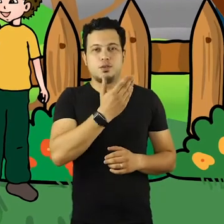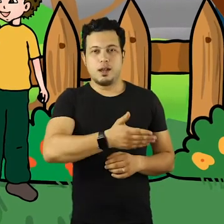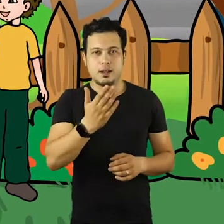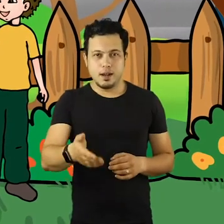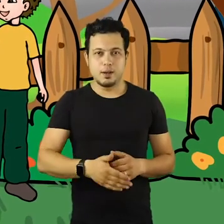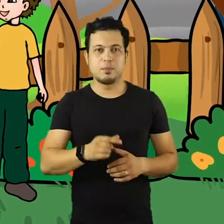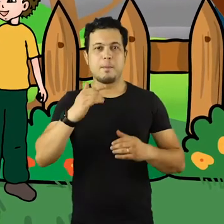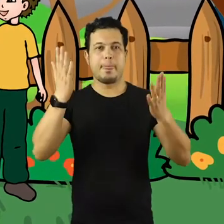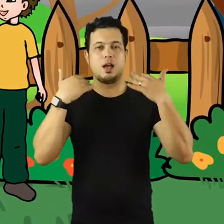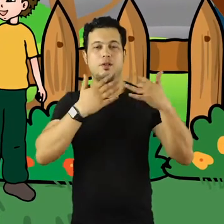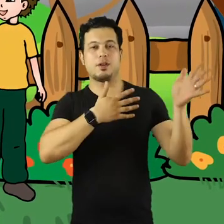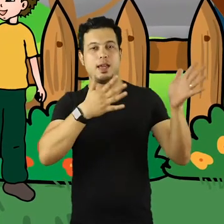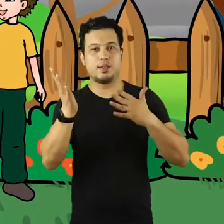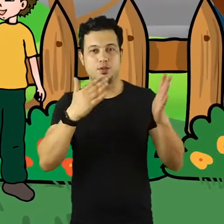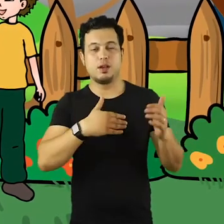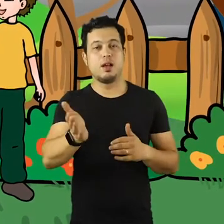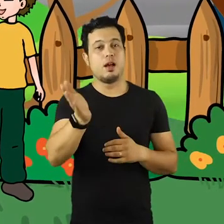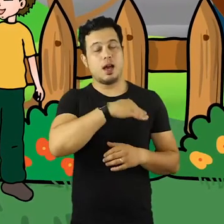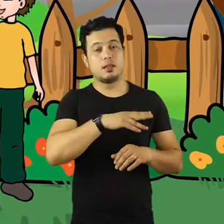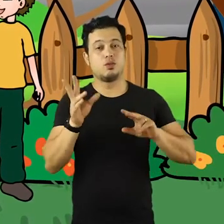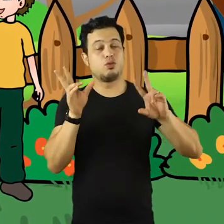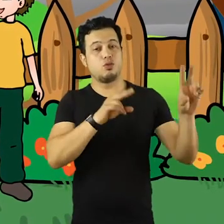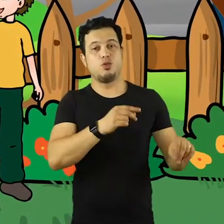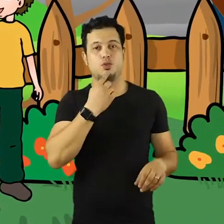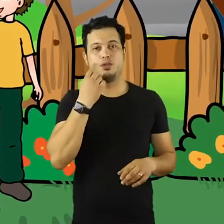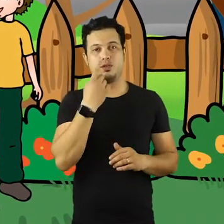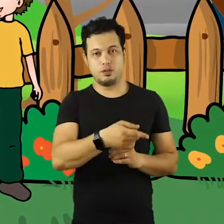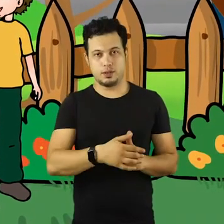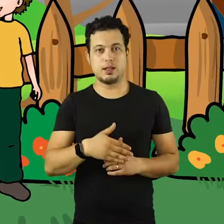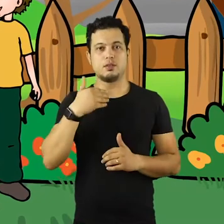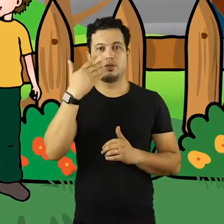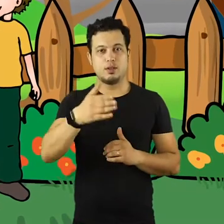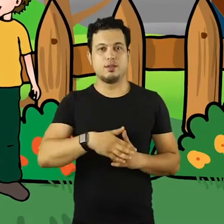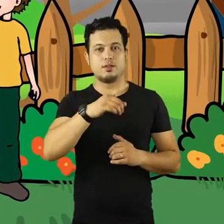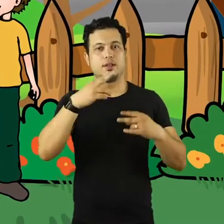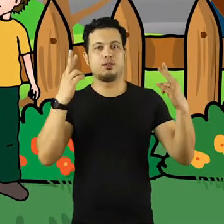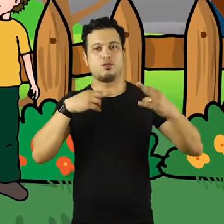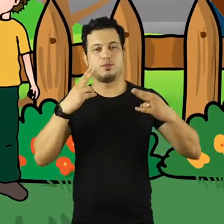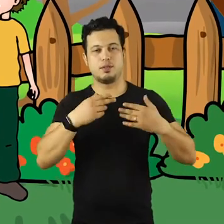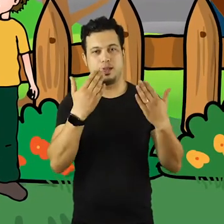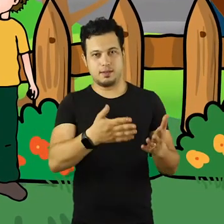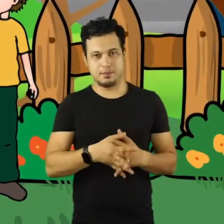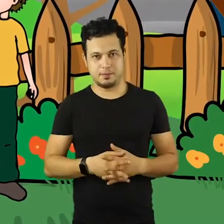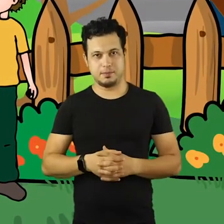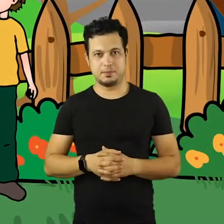Kuzucuklarım, hava esiyor. Haydi yataklara. Diyerek onlara gülümsedi.